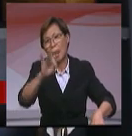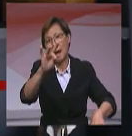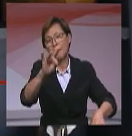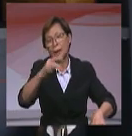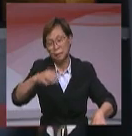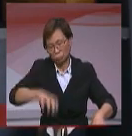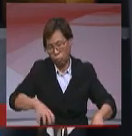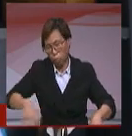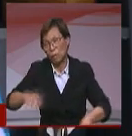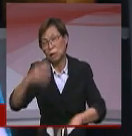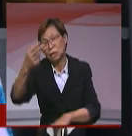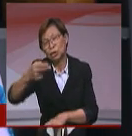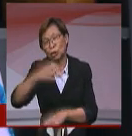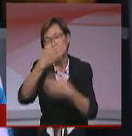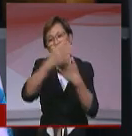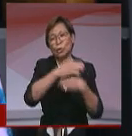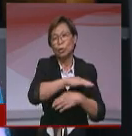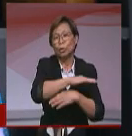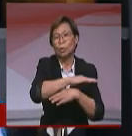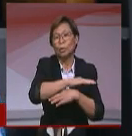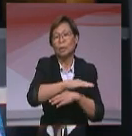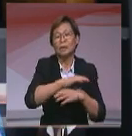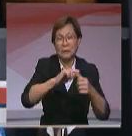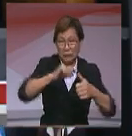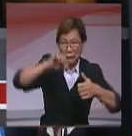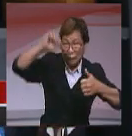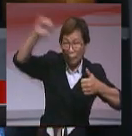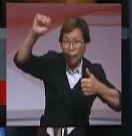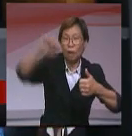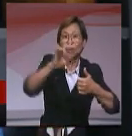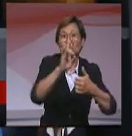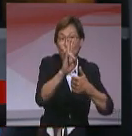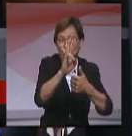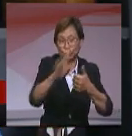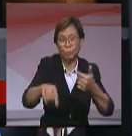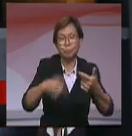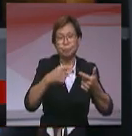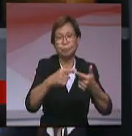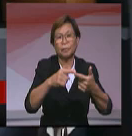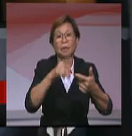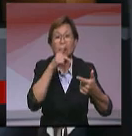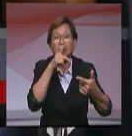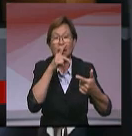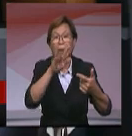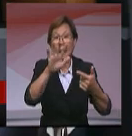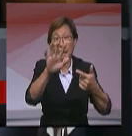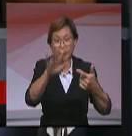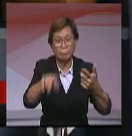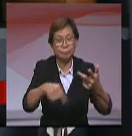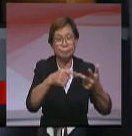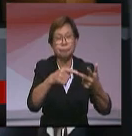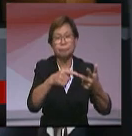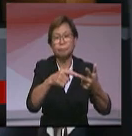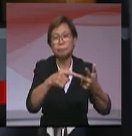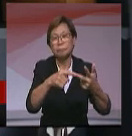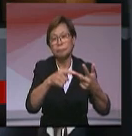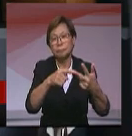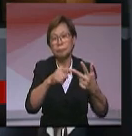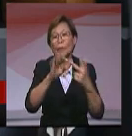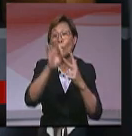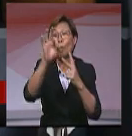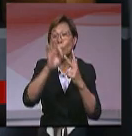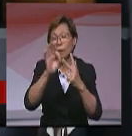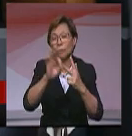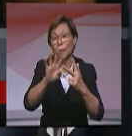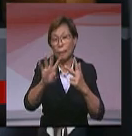di 10 buah negeri, iaitu Sabah dengan 7 operasi, Kedah 5 operasi, Pulau